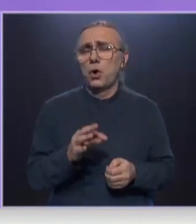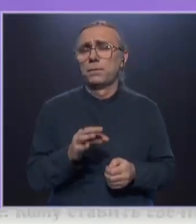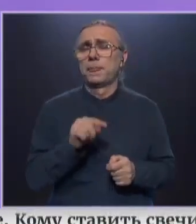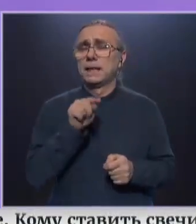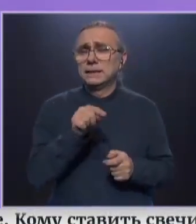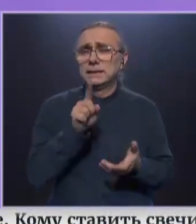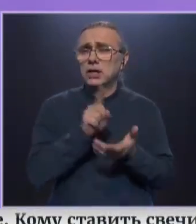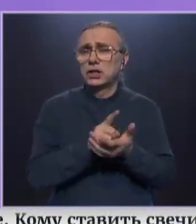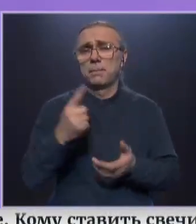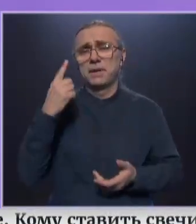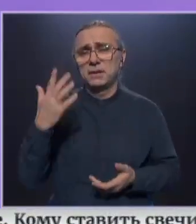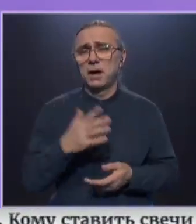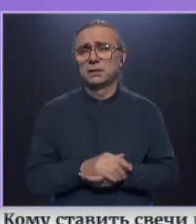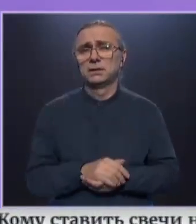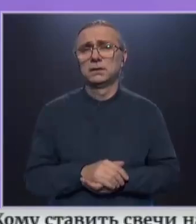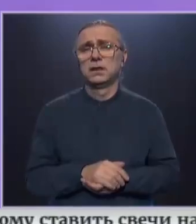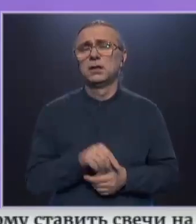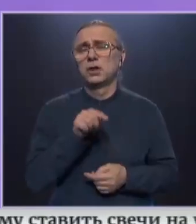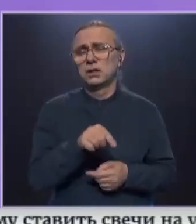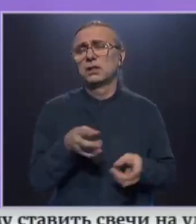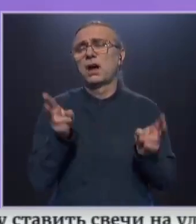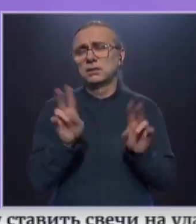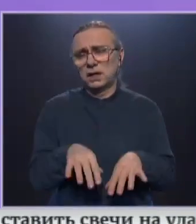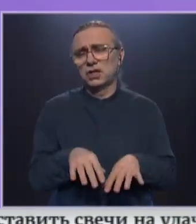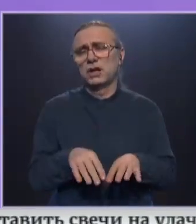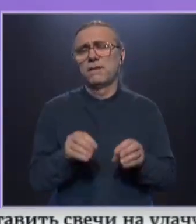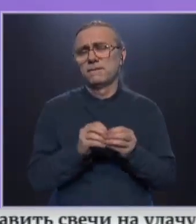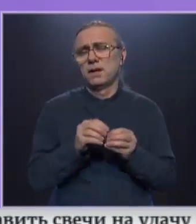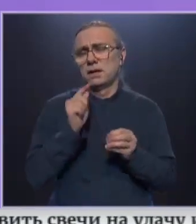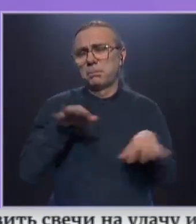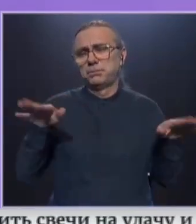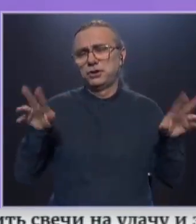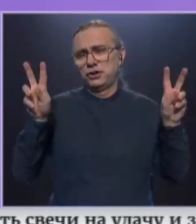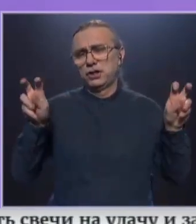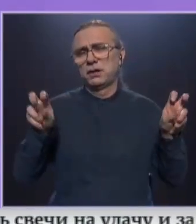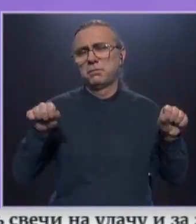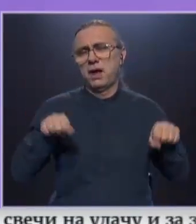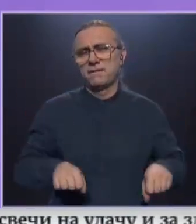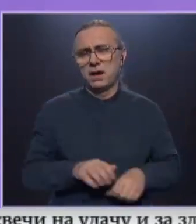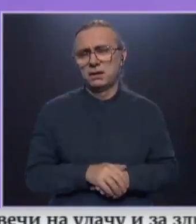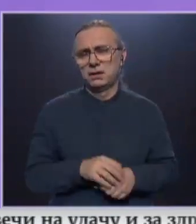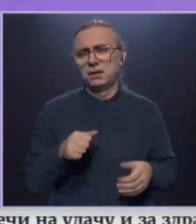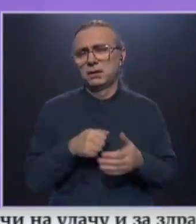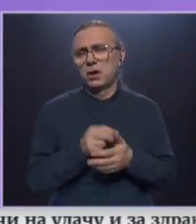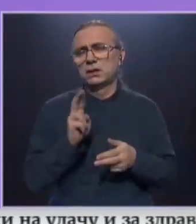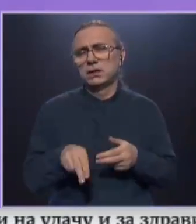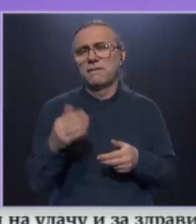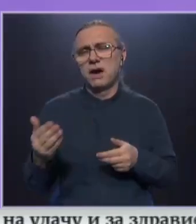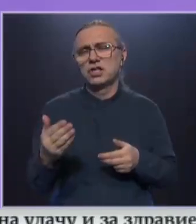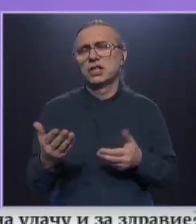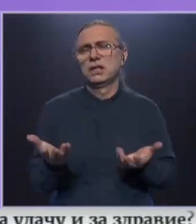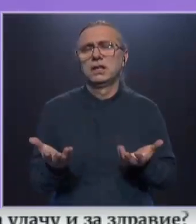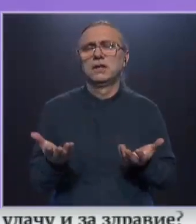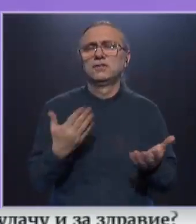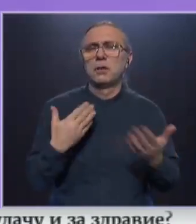что ты так и останешься на птичьих правах до конца ваших взаимоотношений. Пусть это будет до конца